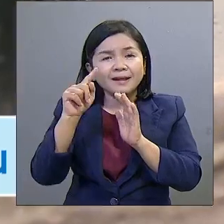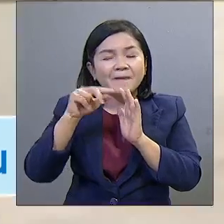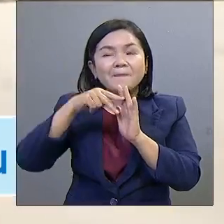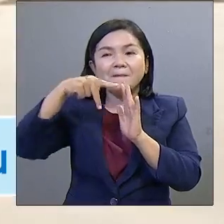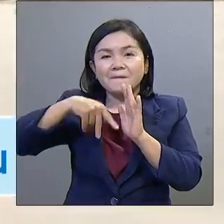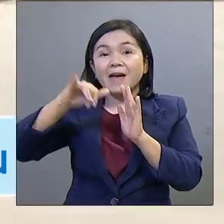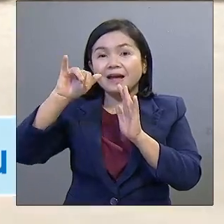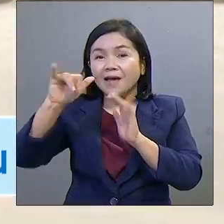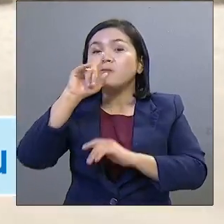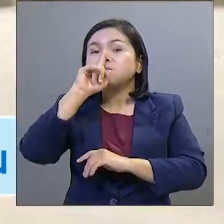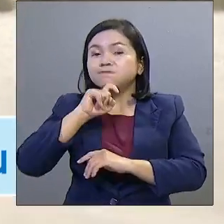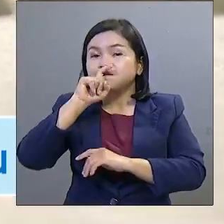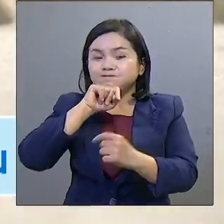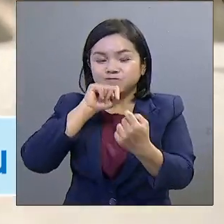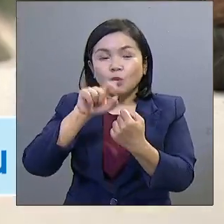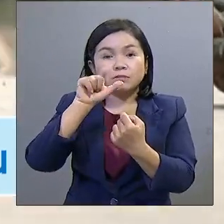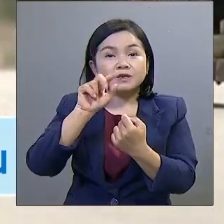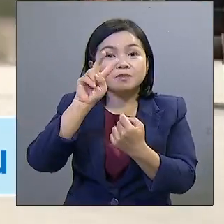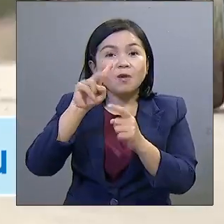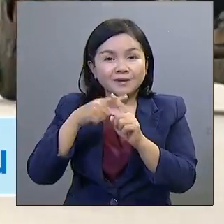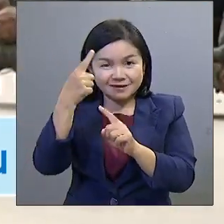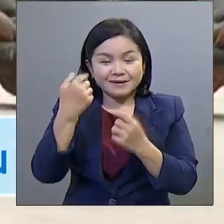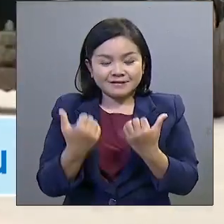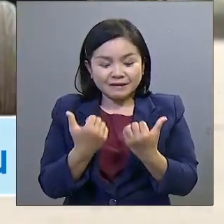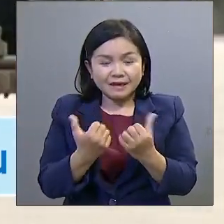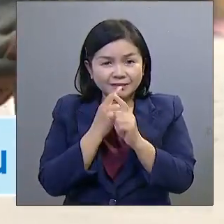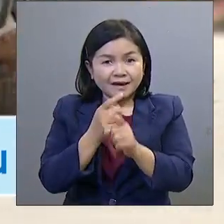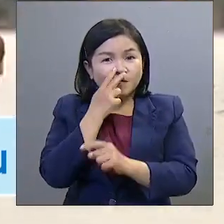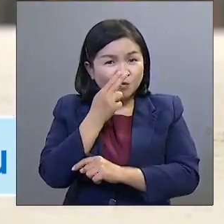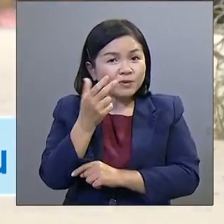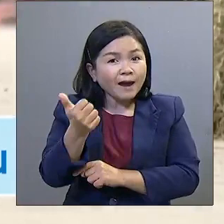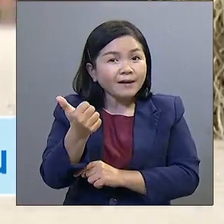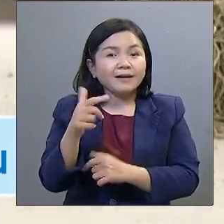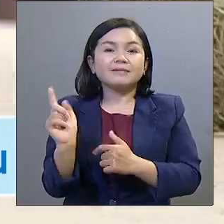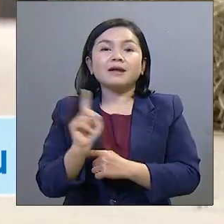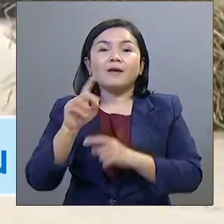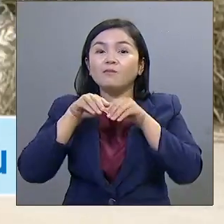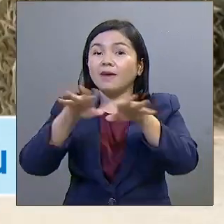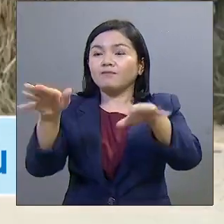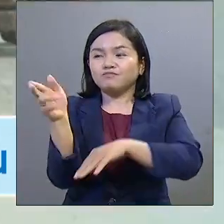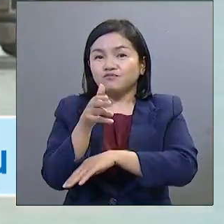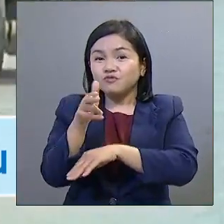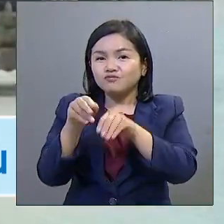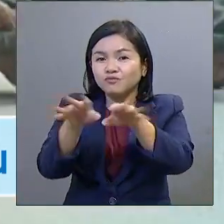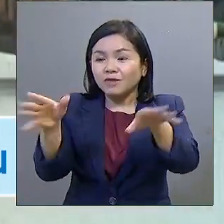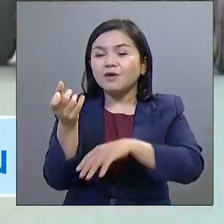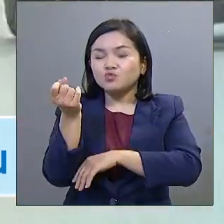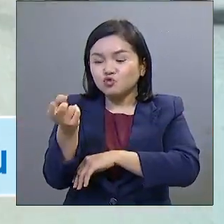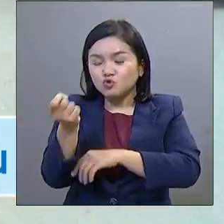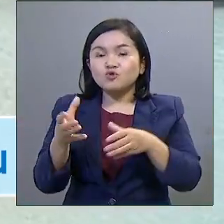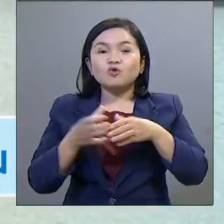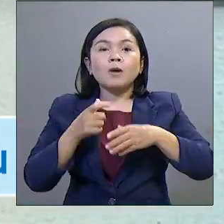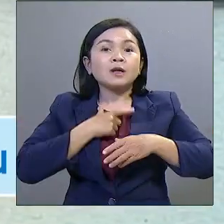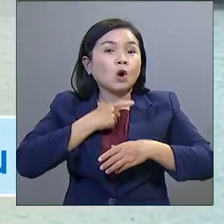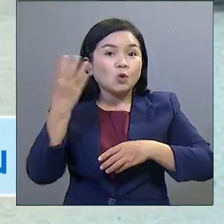กิดขึ้นในวันอาทิตย์ที่22มกราคมนี้ติดตามกันได้นะคะคุณผู้ชมมีการถ่ายทอดสดด้วยในรายการชาวเขาเจ้า